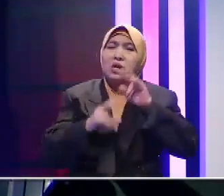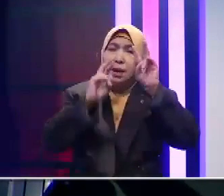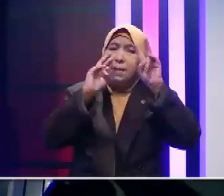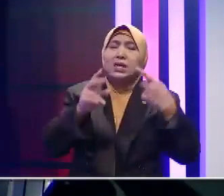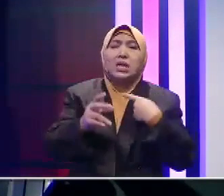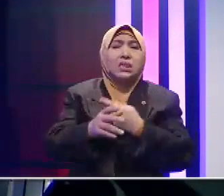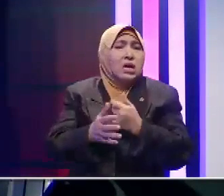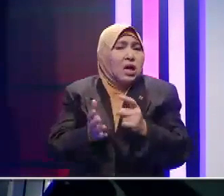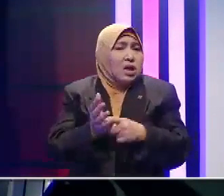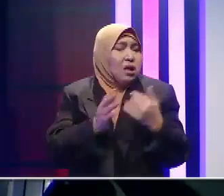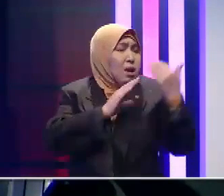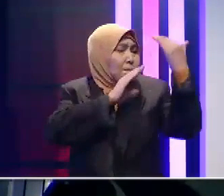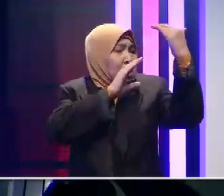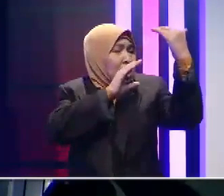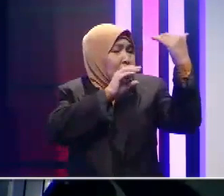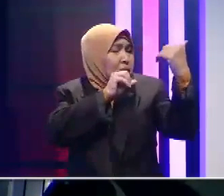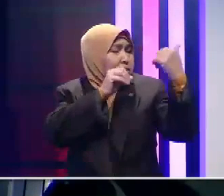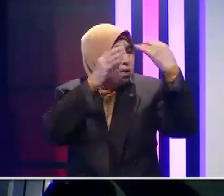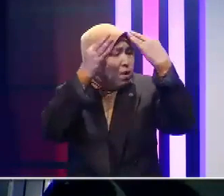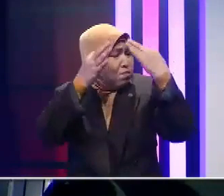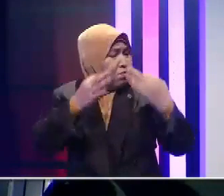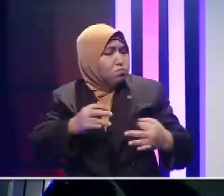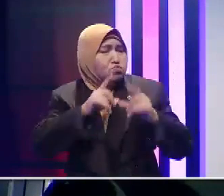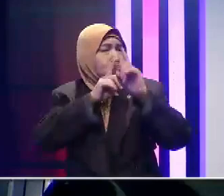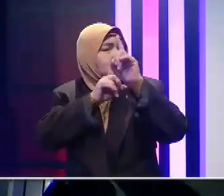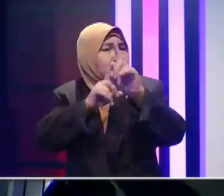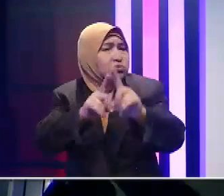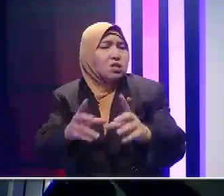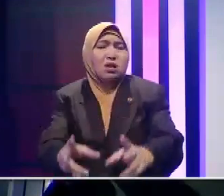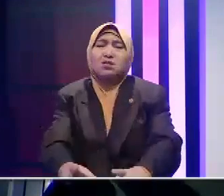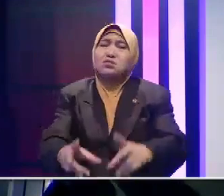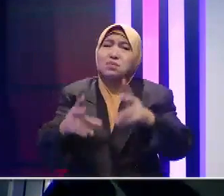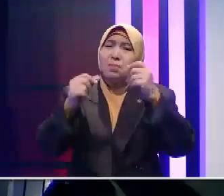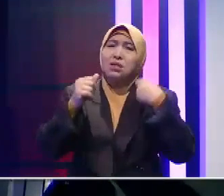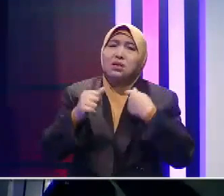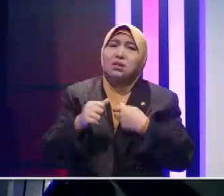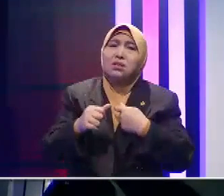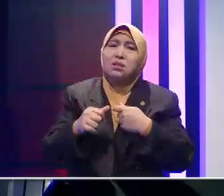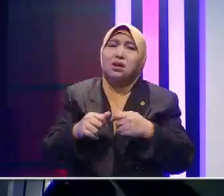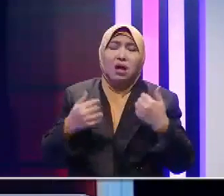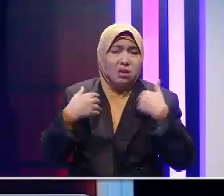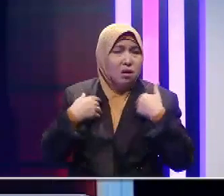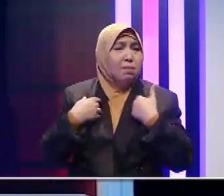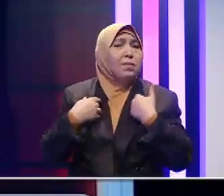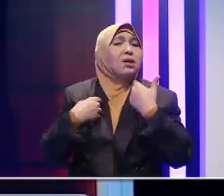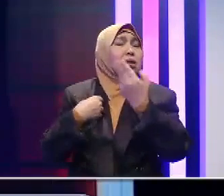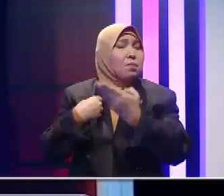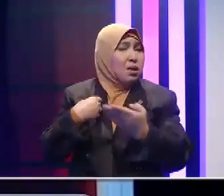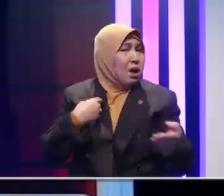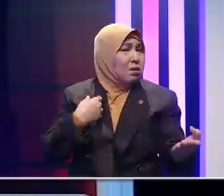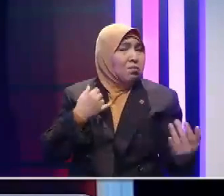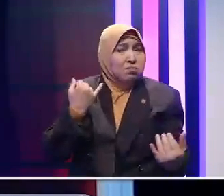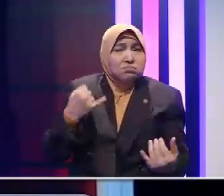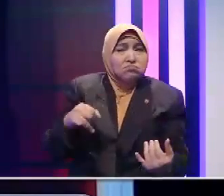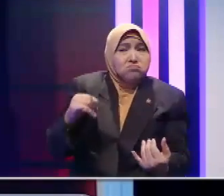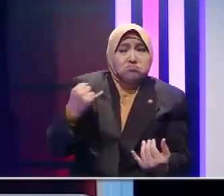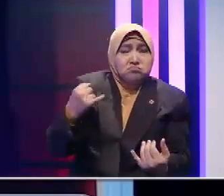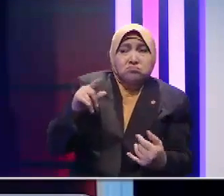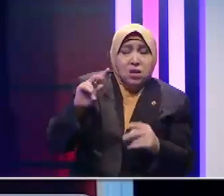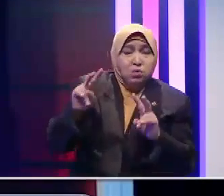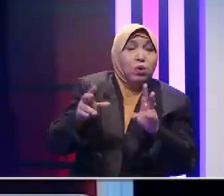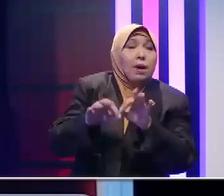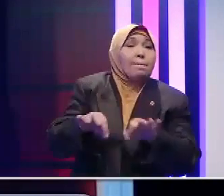kadang-kadang kita nak mengharapkan satu keputusan yang cepat, tak? At least kita mengajar ni ada benda-benda yang mereka tangkap. Itu yang paling